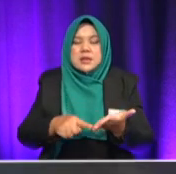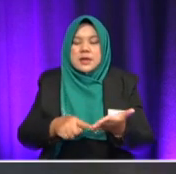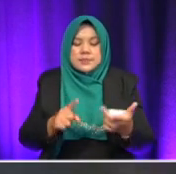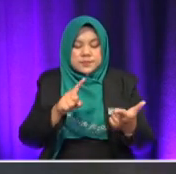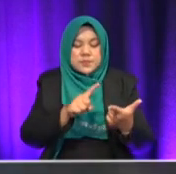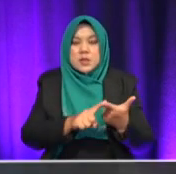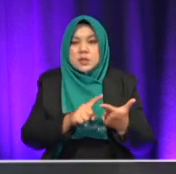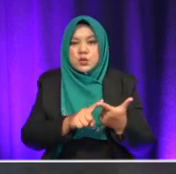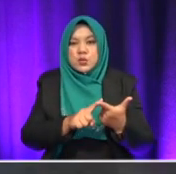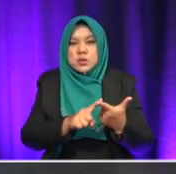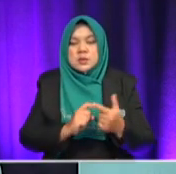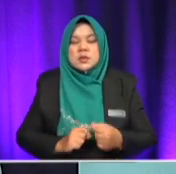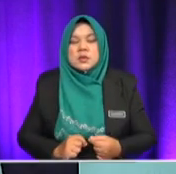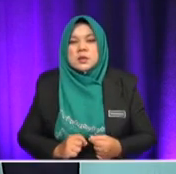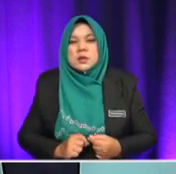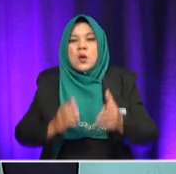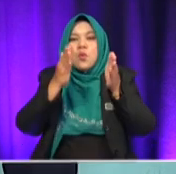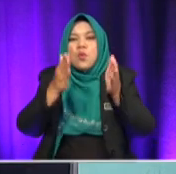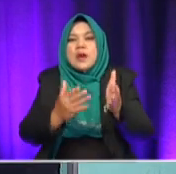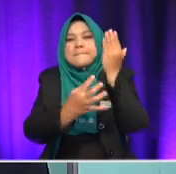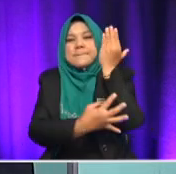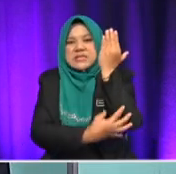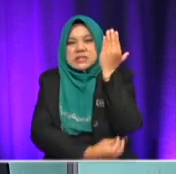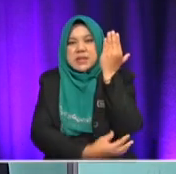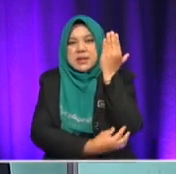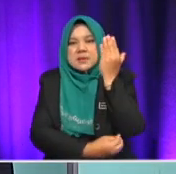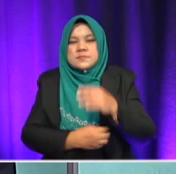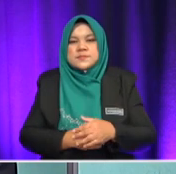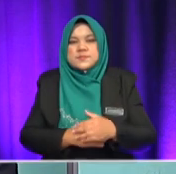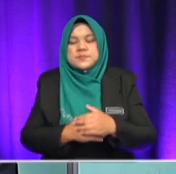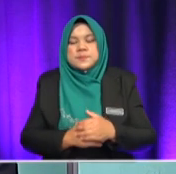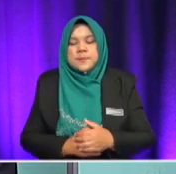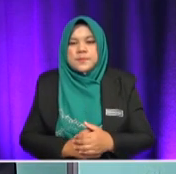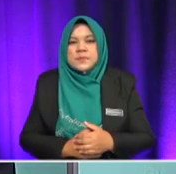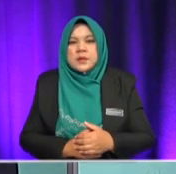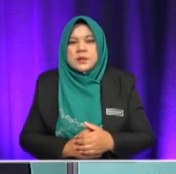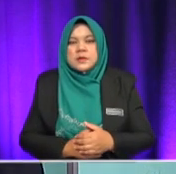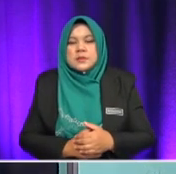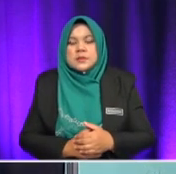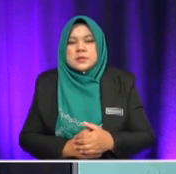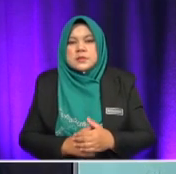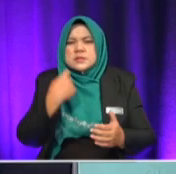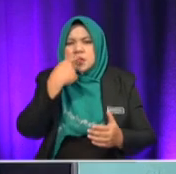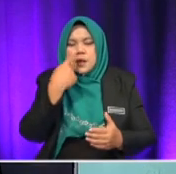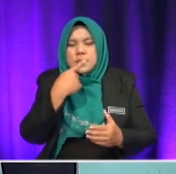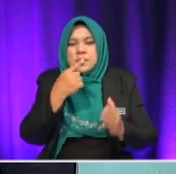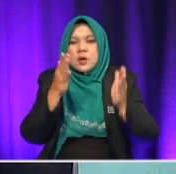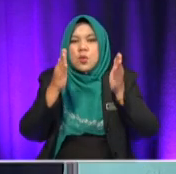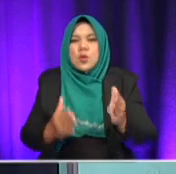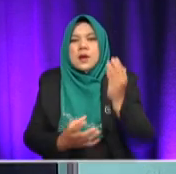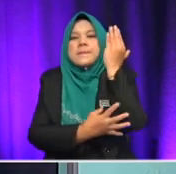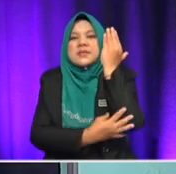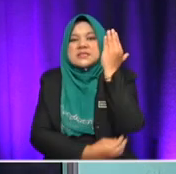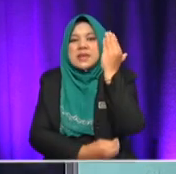kedua kita tengok yang kedua orang miskin labels kita ya orang miskin Siapakah itu orang